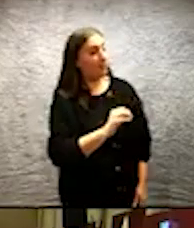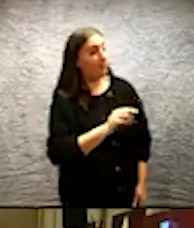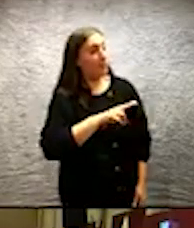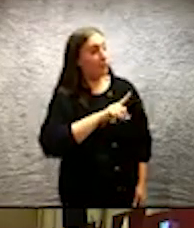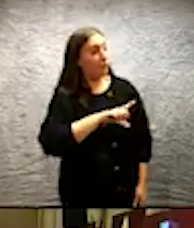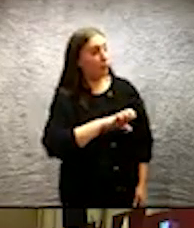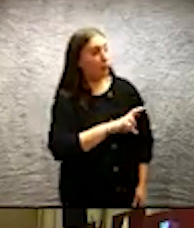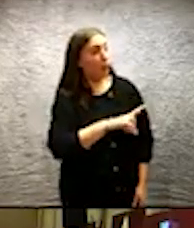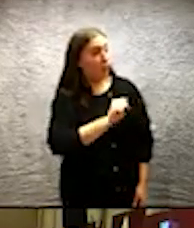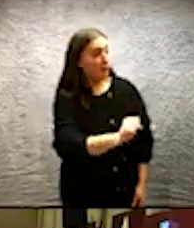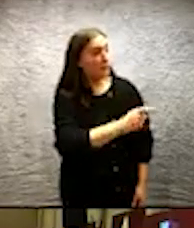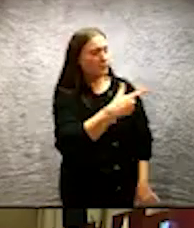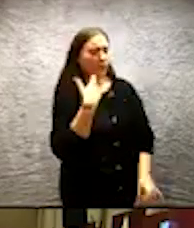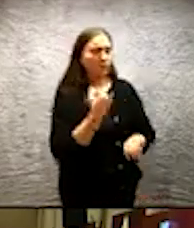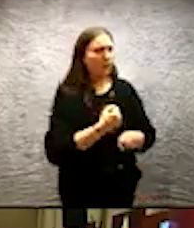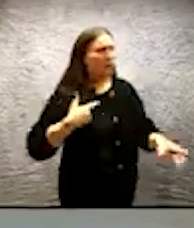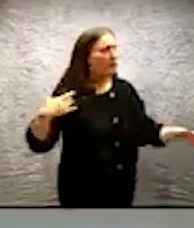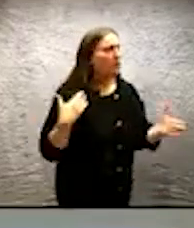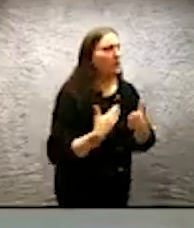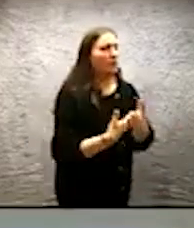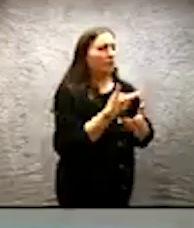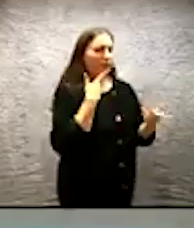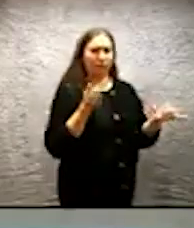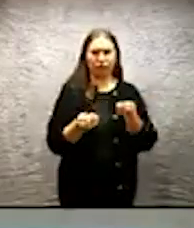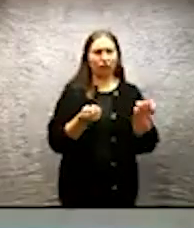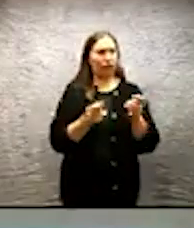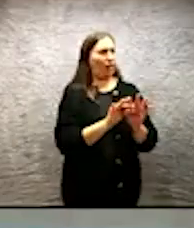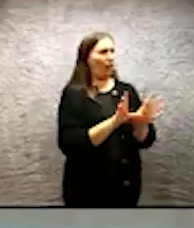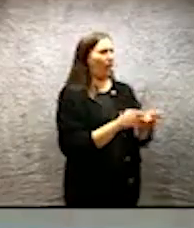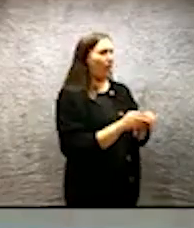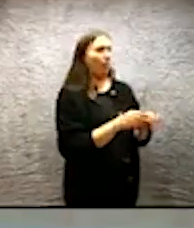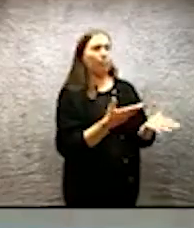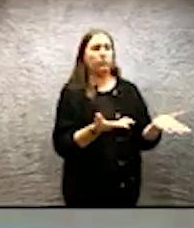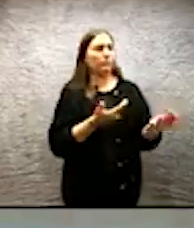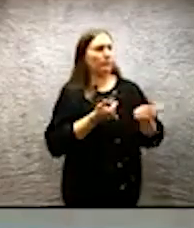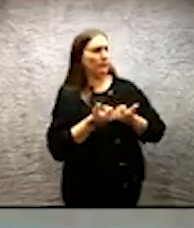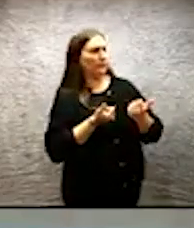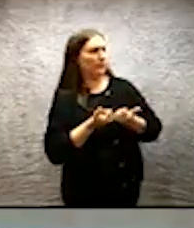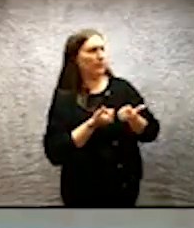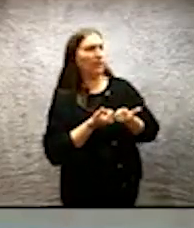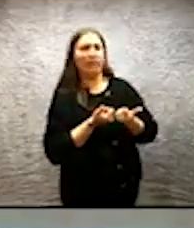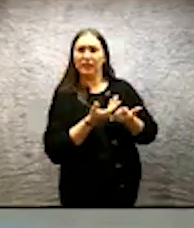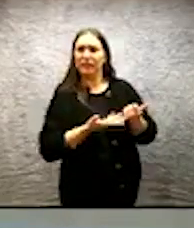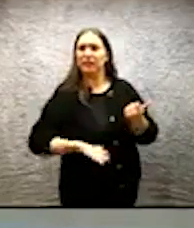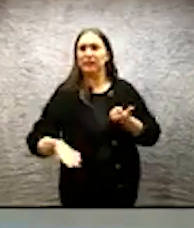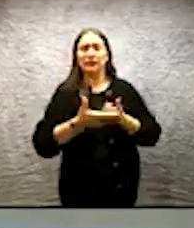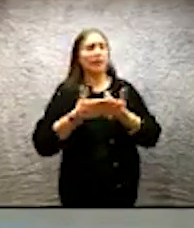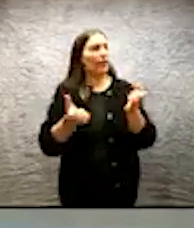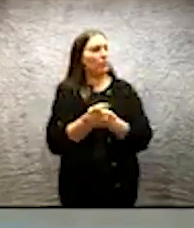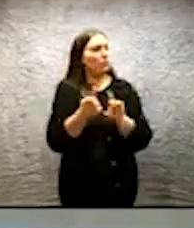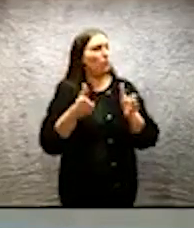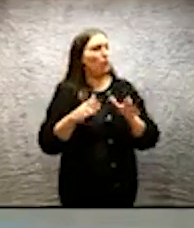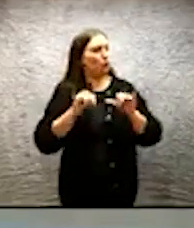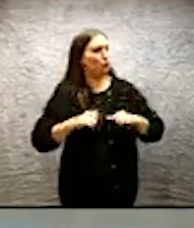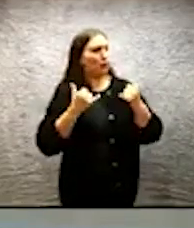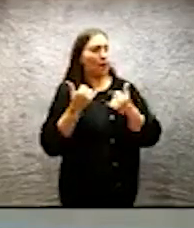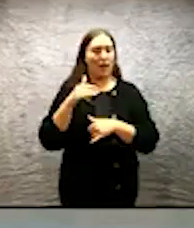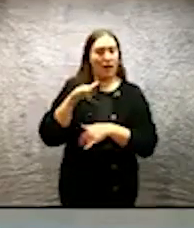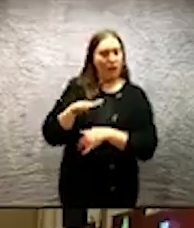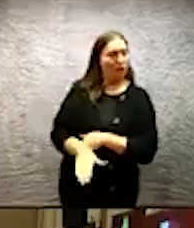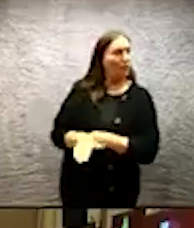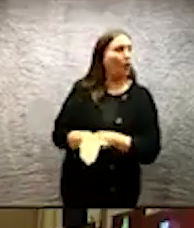ce travail conduit avec les équipes des services Pôle Jeunesse, Enfance et Famille. Merci